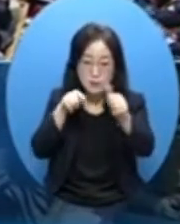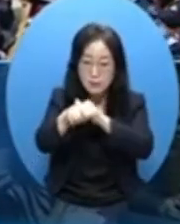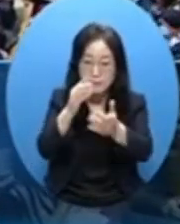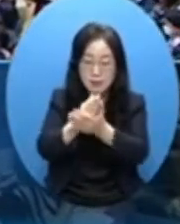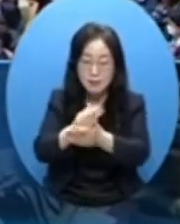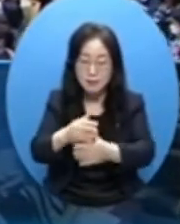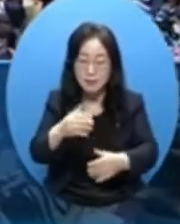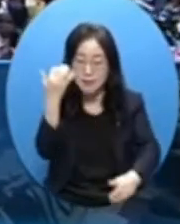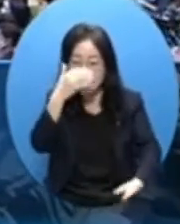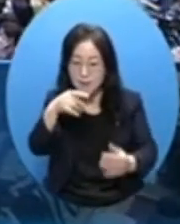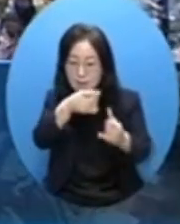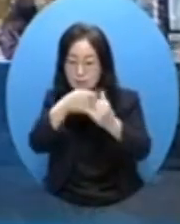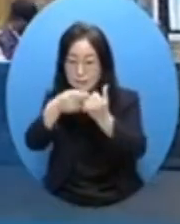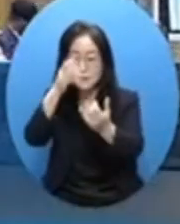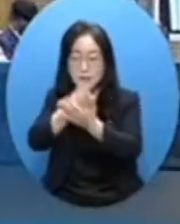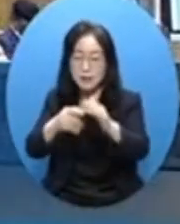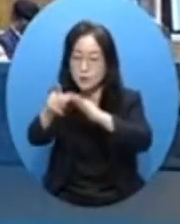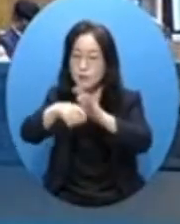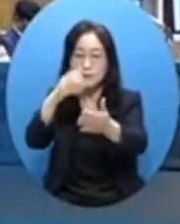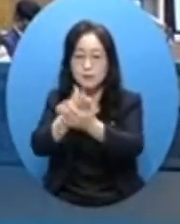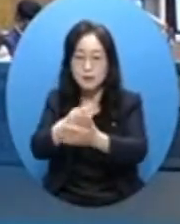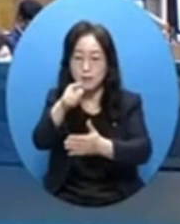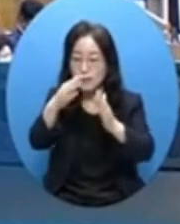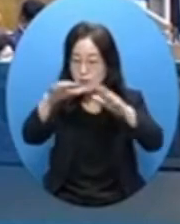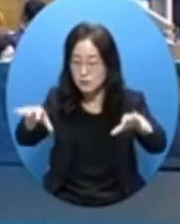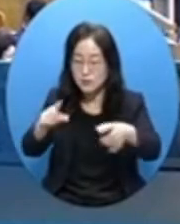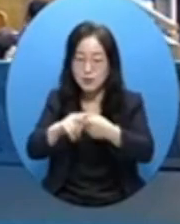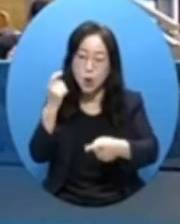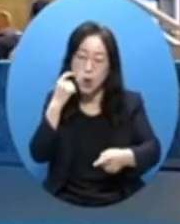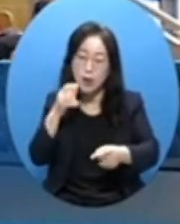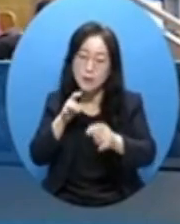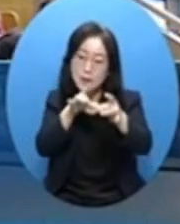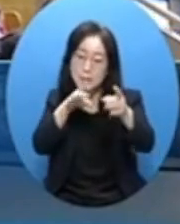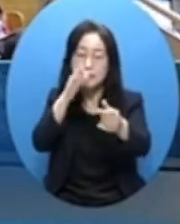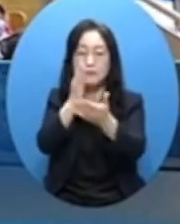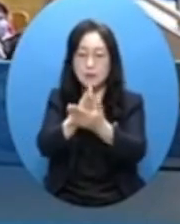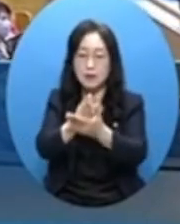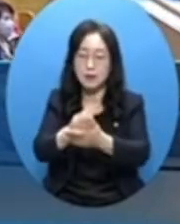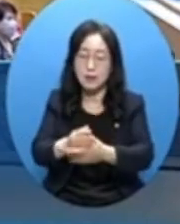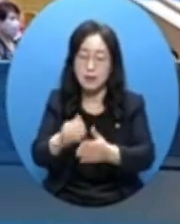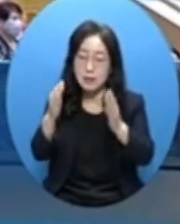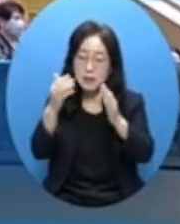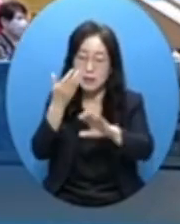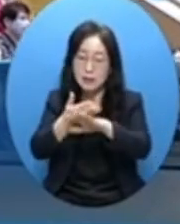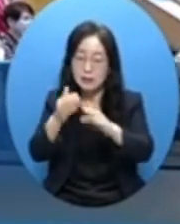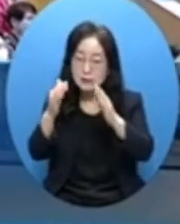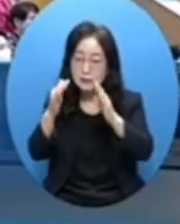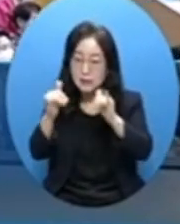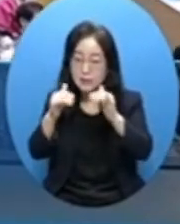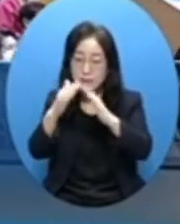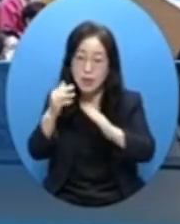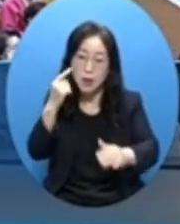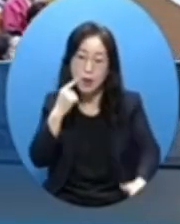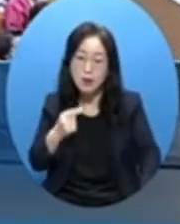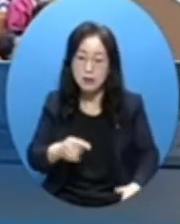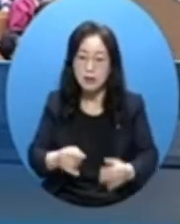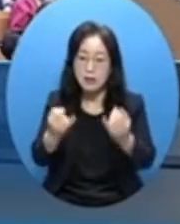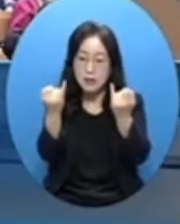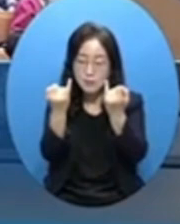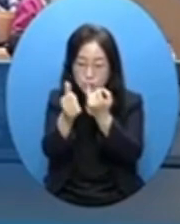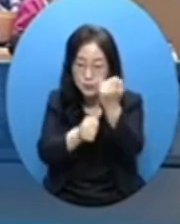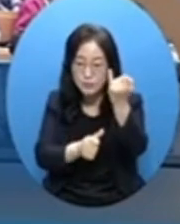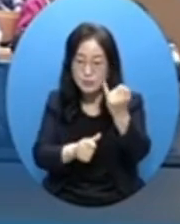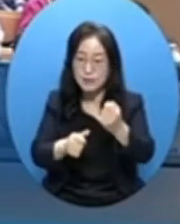말라, 도둑질하지 말라, 내 이웃에 대하여 거짓증거하지 말라, 내 이웃의 집을 탐내지 말라, 내 이웃의 아내나 그의 남종이나 그의